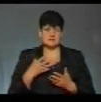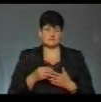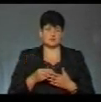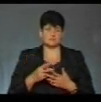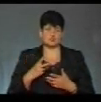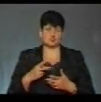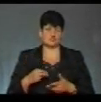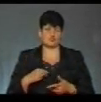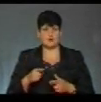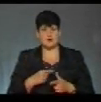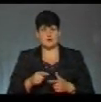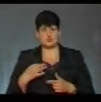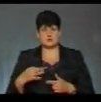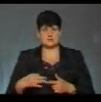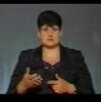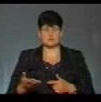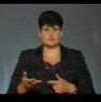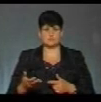дочкою чи сином.